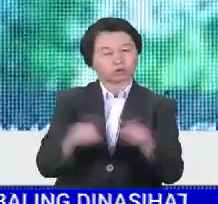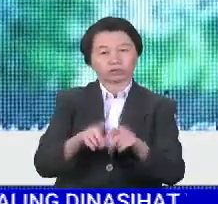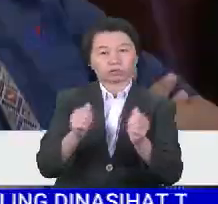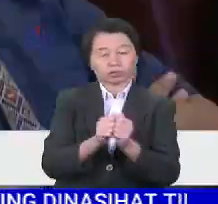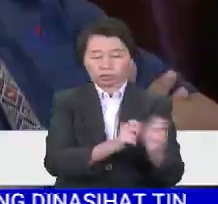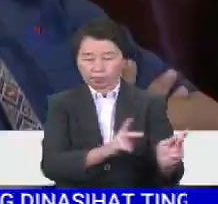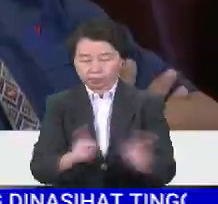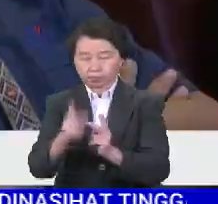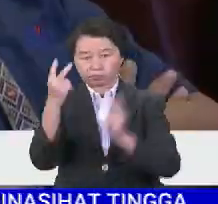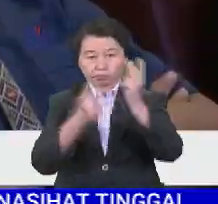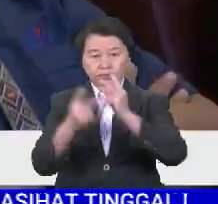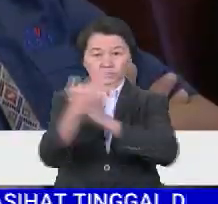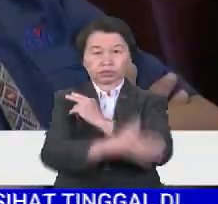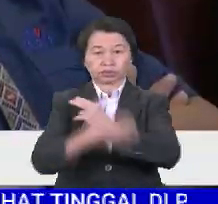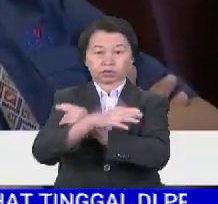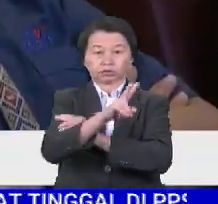Pelan Pemasaran Pelancongan Negara